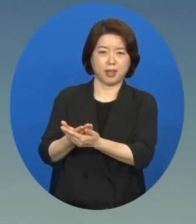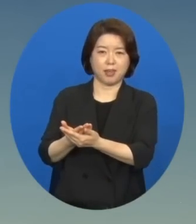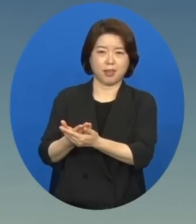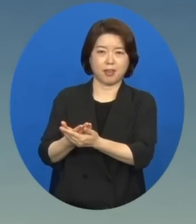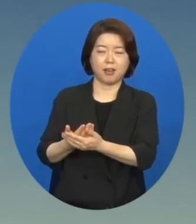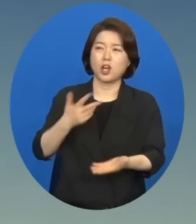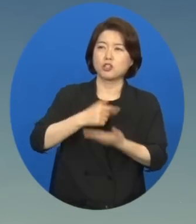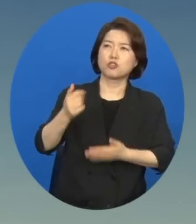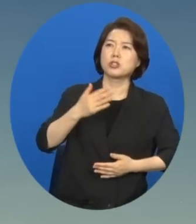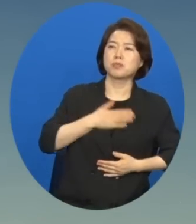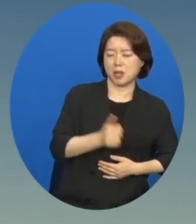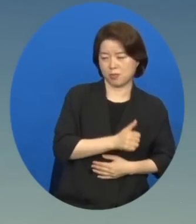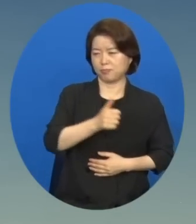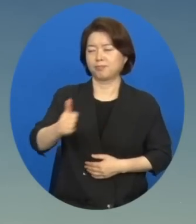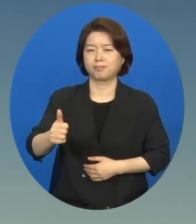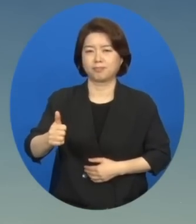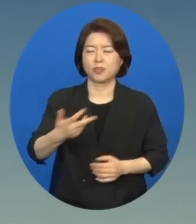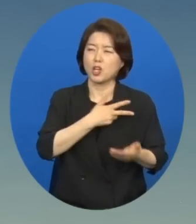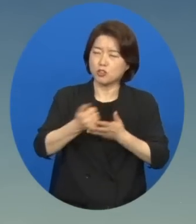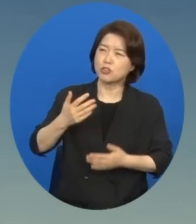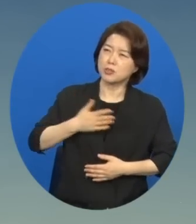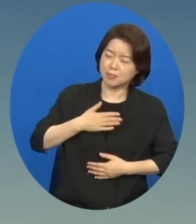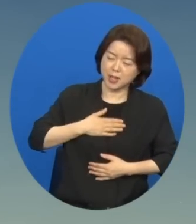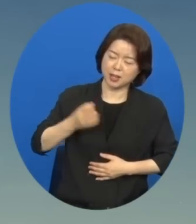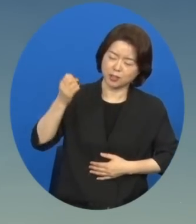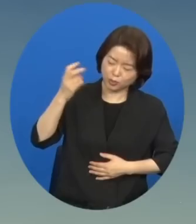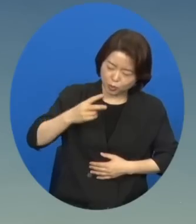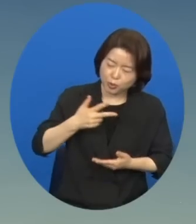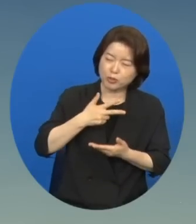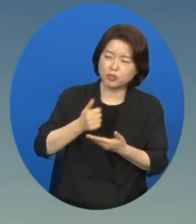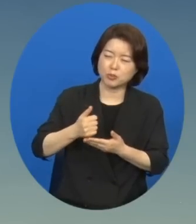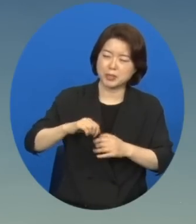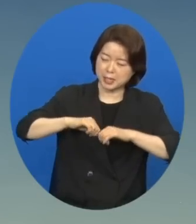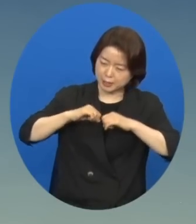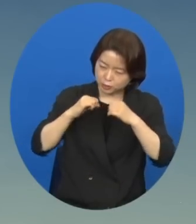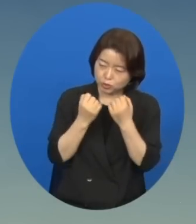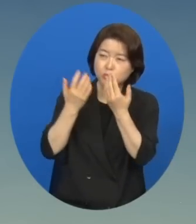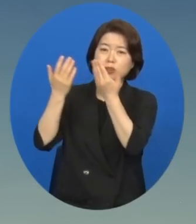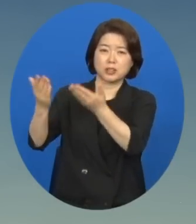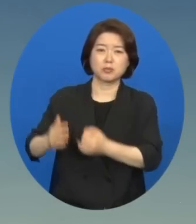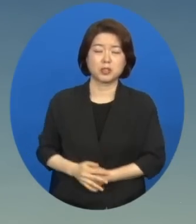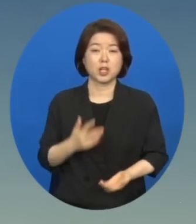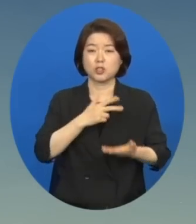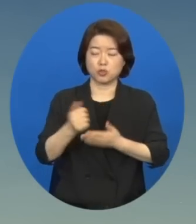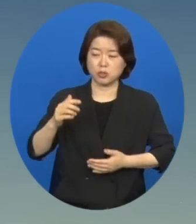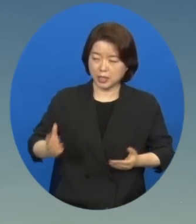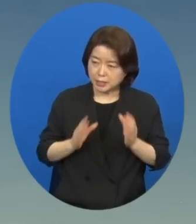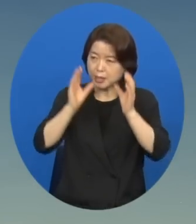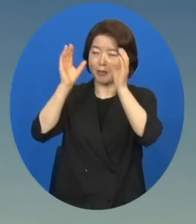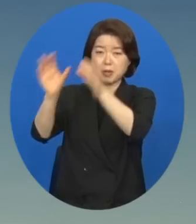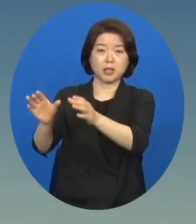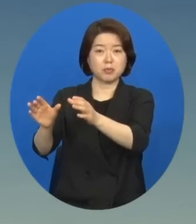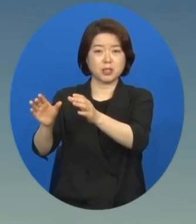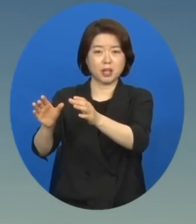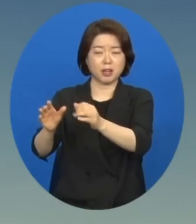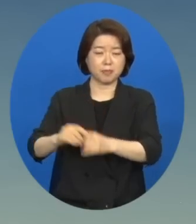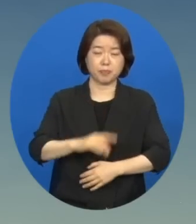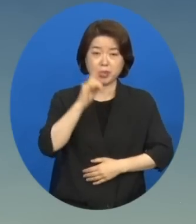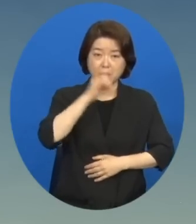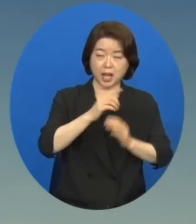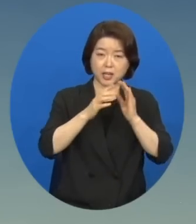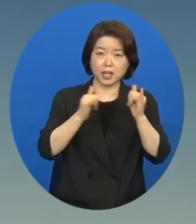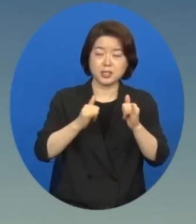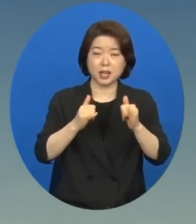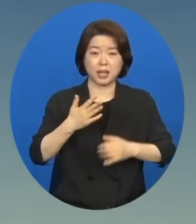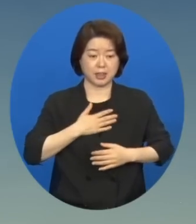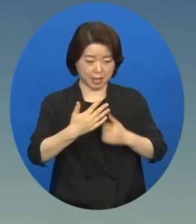주님 저 왔어요. 주님, 제가 또 주님께 저 순종합니다. 주님께 내어 맡깁니다. 악한 자가